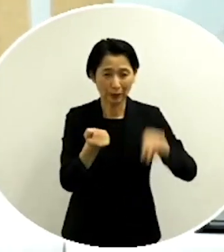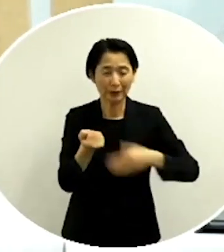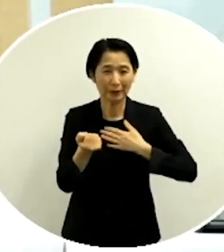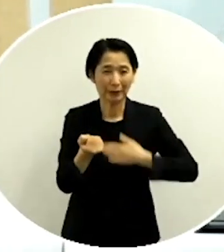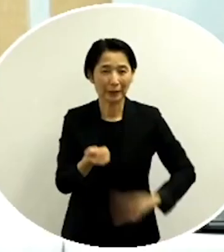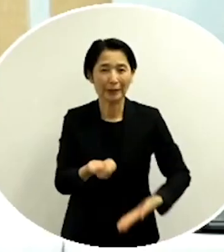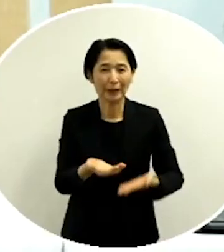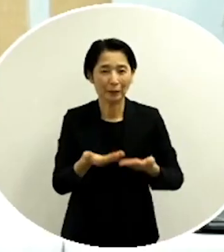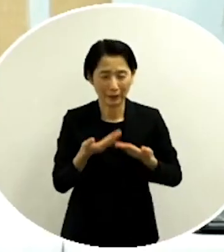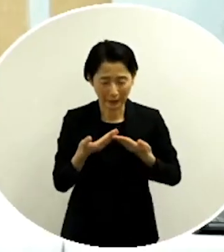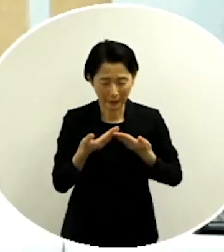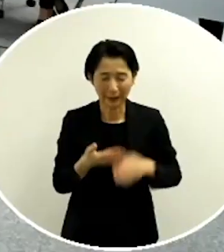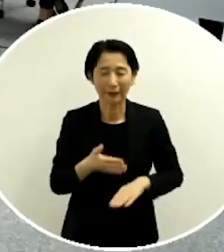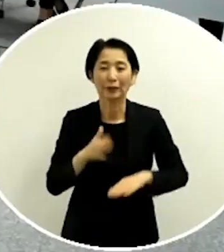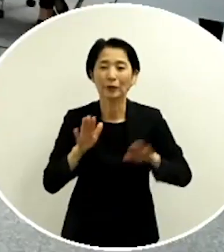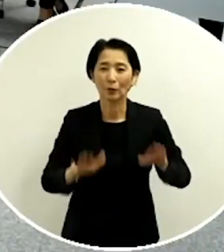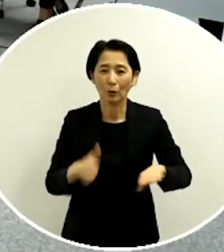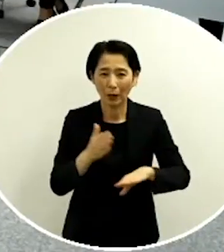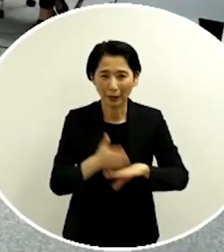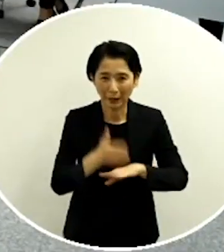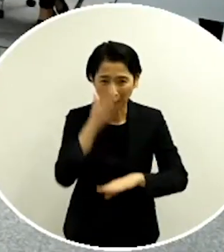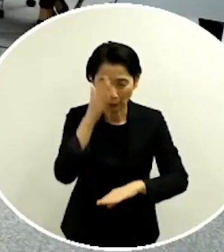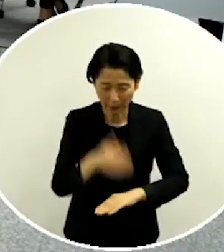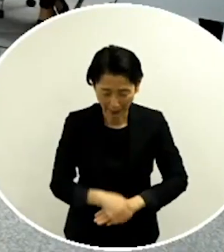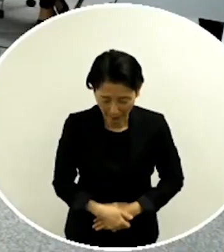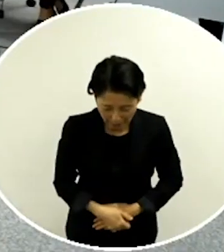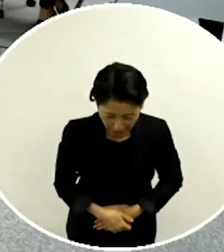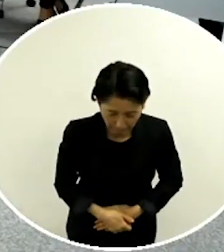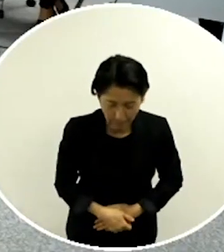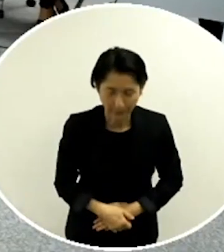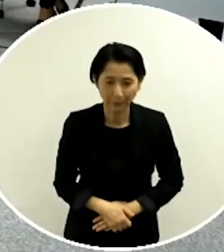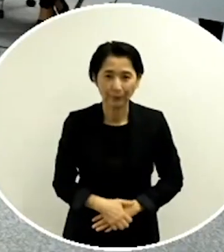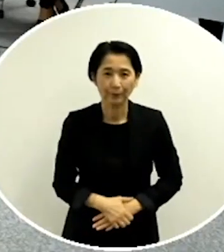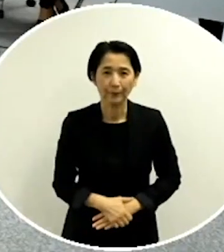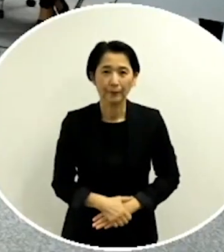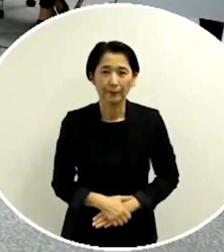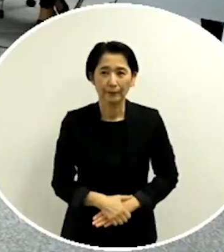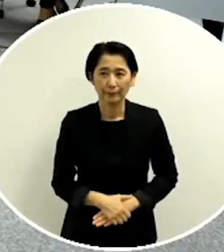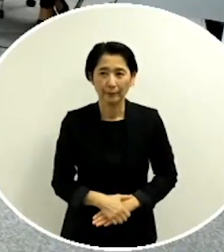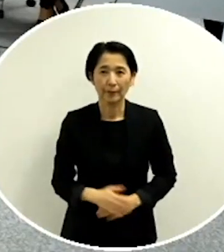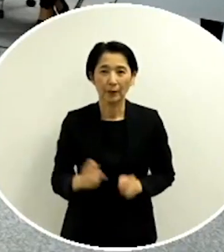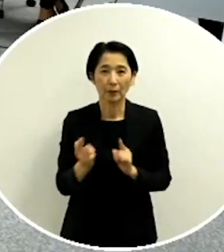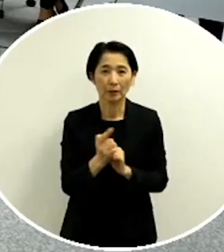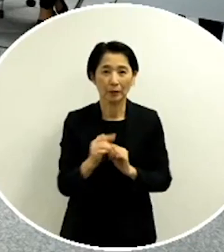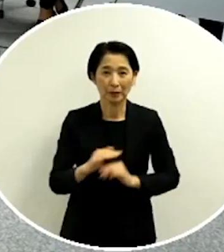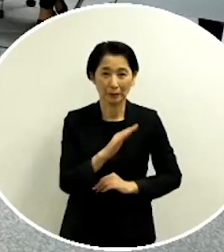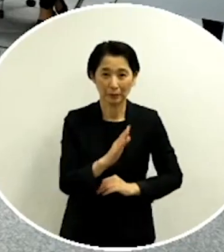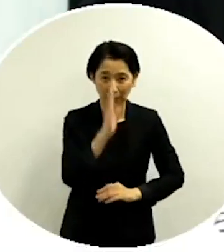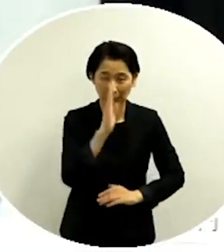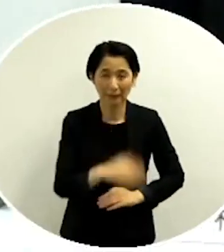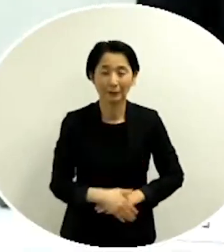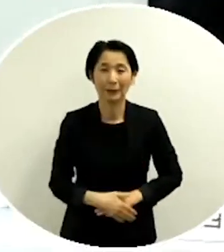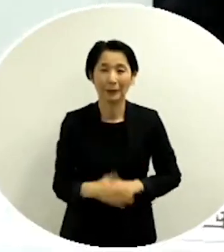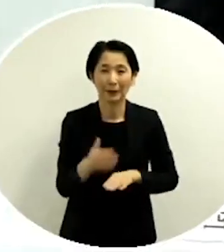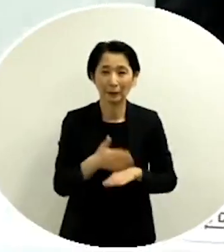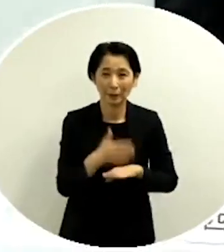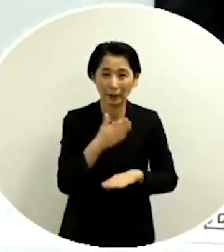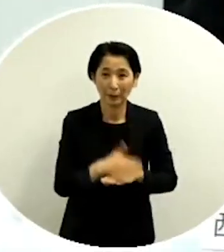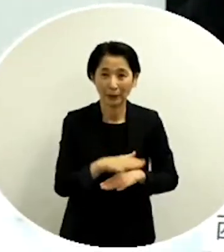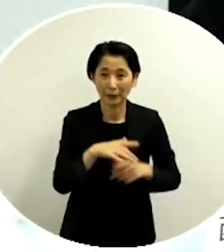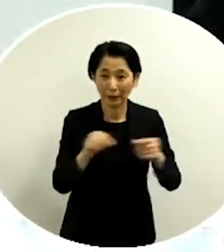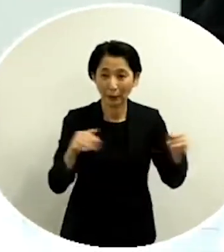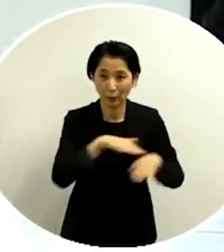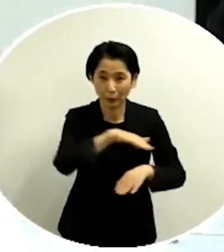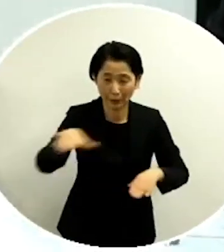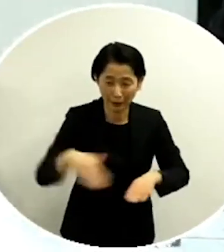よろしくお願い致します今日ありがとうございましたなりますではもっとダメじゃんはいありがとうございますあの全国の